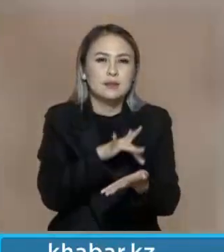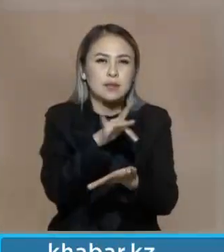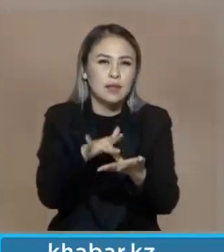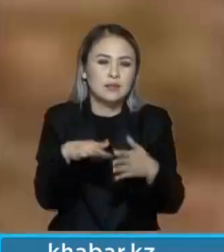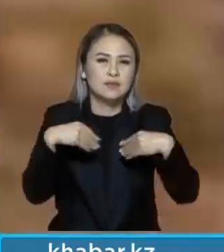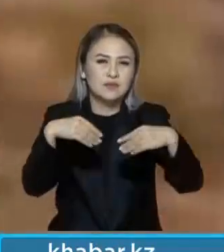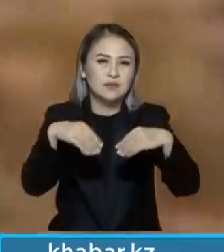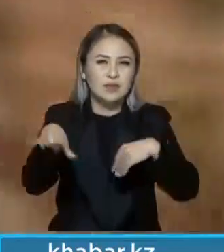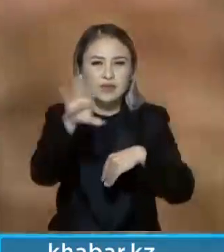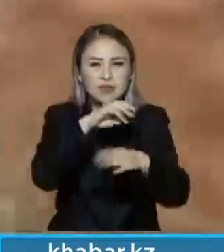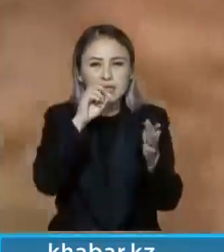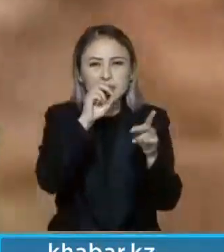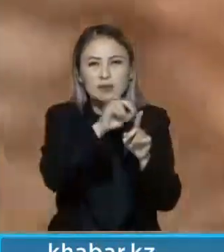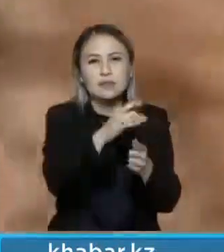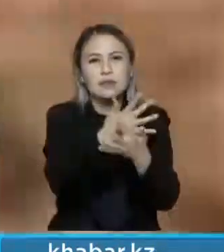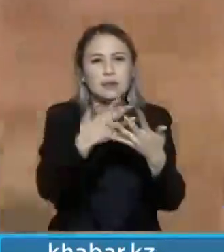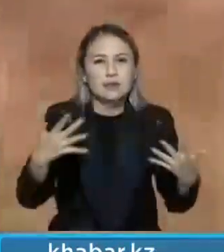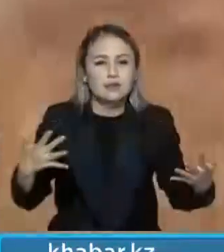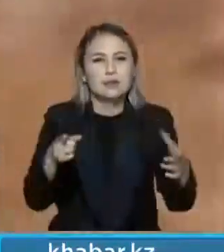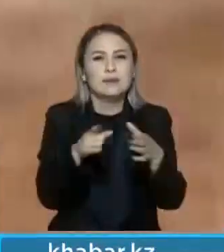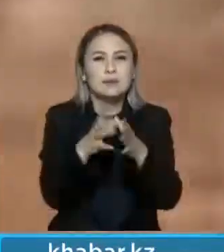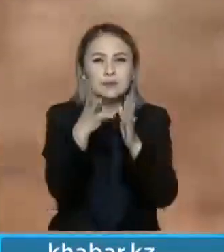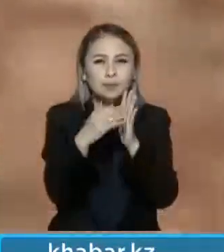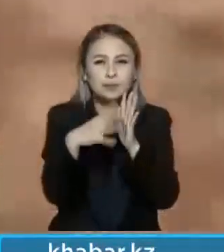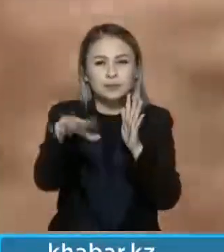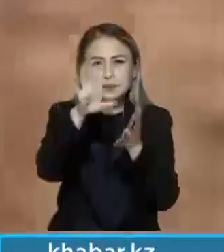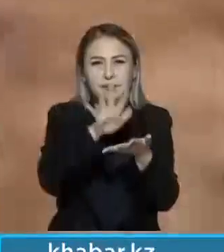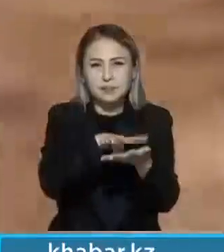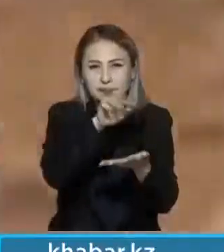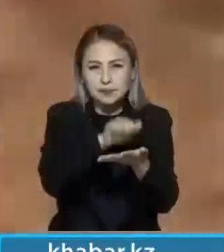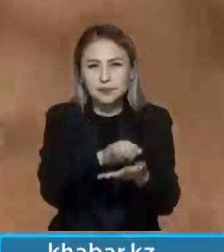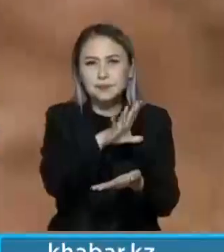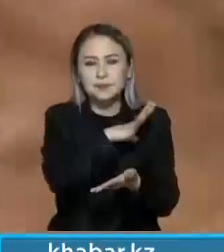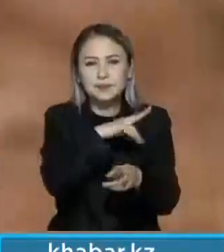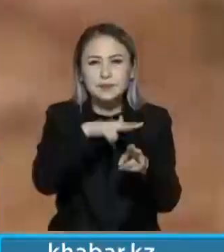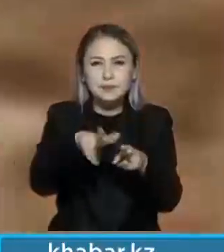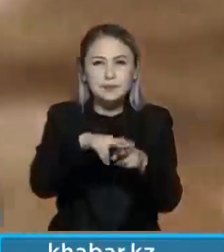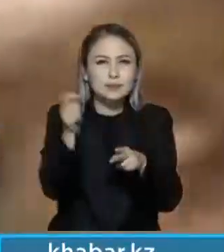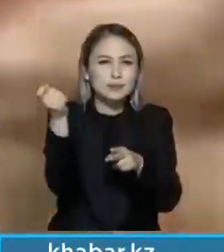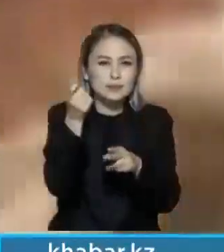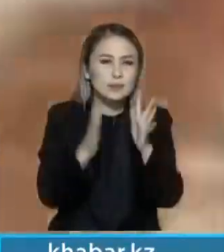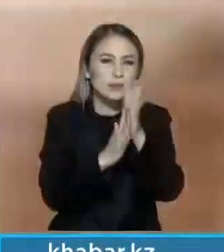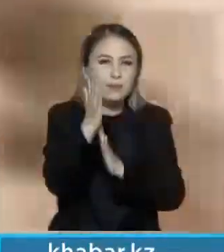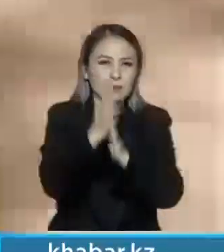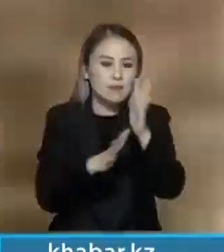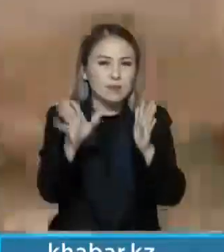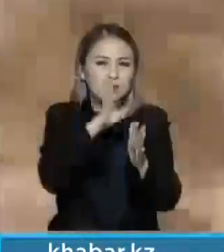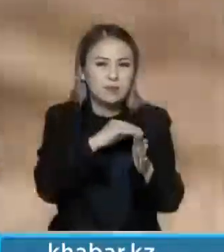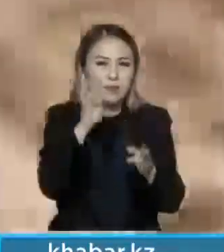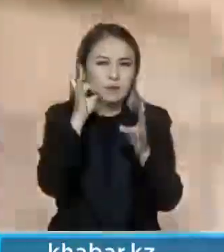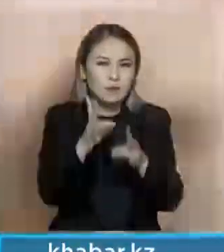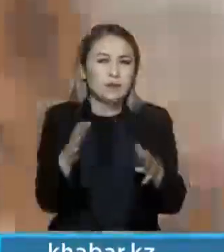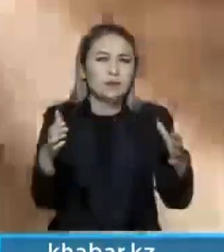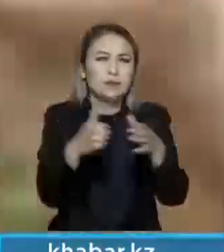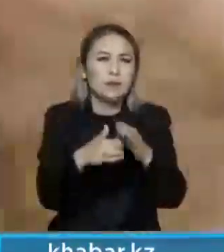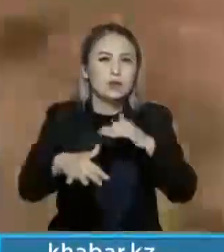дақылдарын кеміріп, Шардара ауданындағы мақта алқаптарын тып-типыл еткен. Сарыағаш ауданында зиянкестерден бидай еккен шаруалар да зардап шекті.